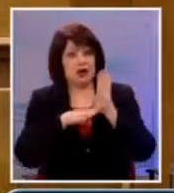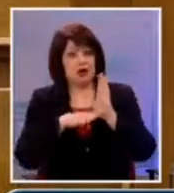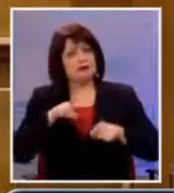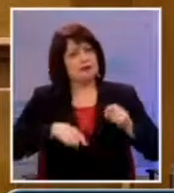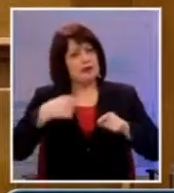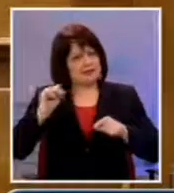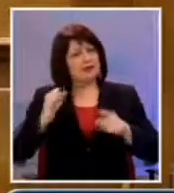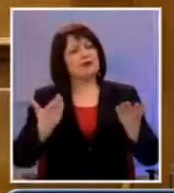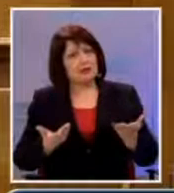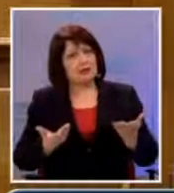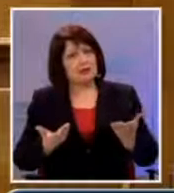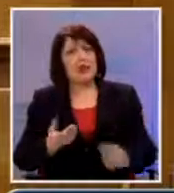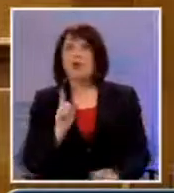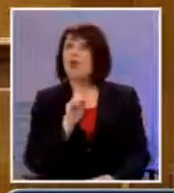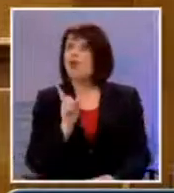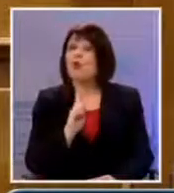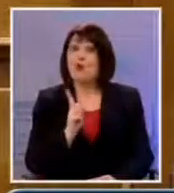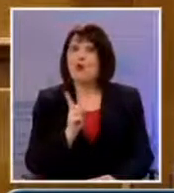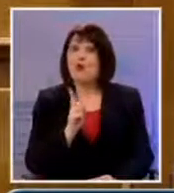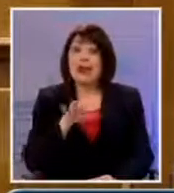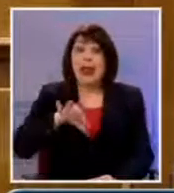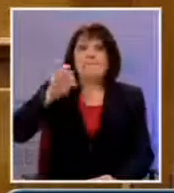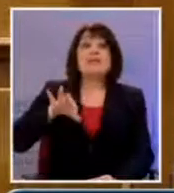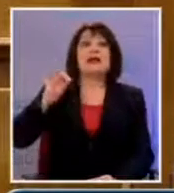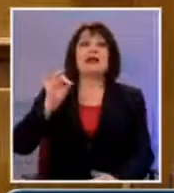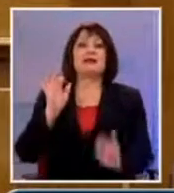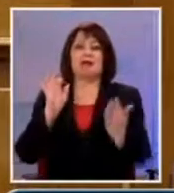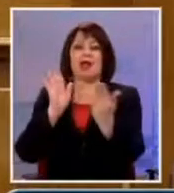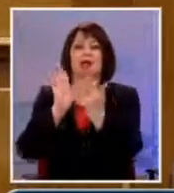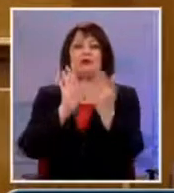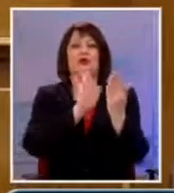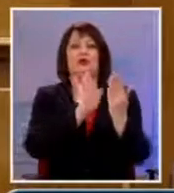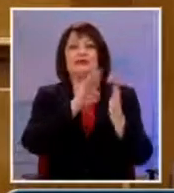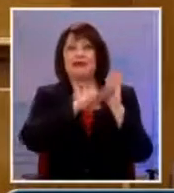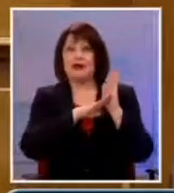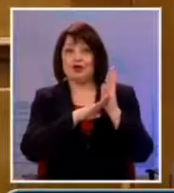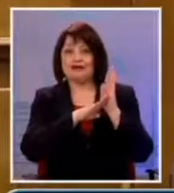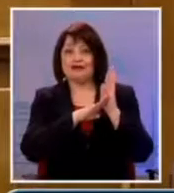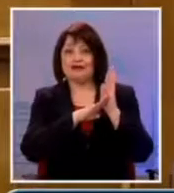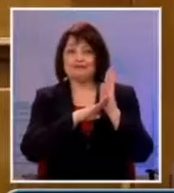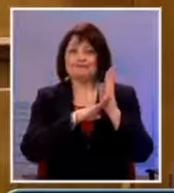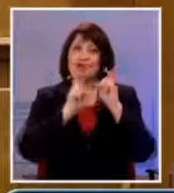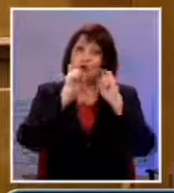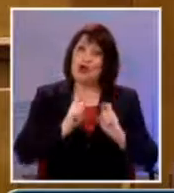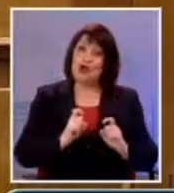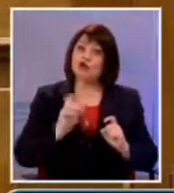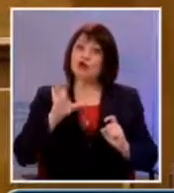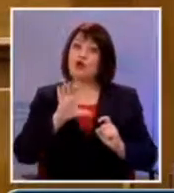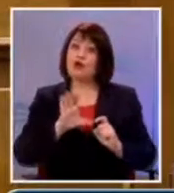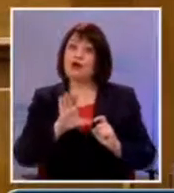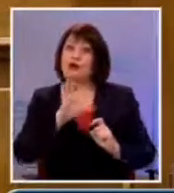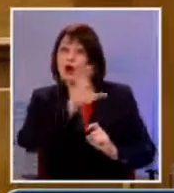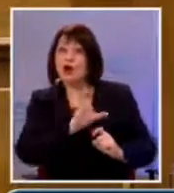και ούτε καθεξής. Όχι όμως σε επιλεκτική αντιμετώπιση των κανόνων ή των υποχρεώσεων μιας χώρας απέναντι στην